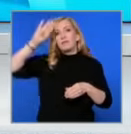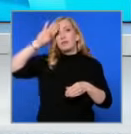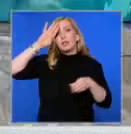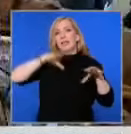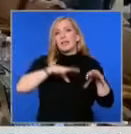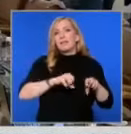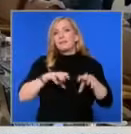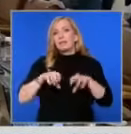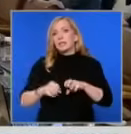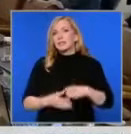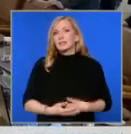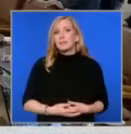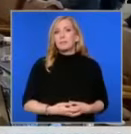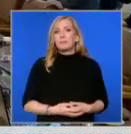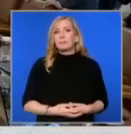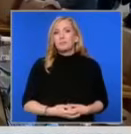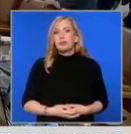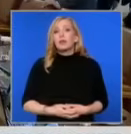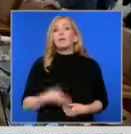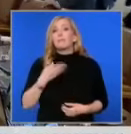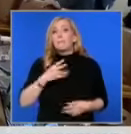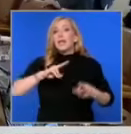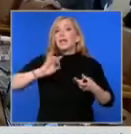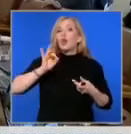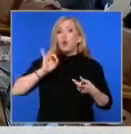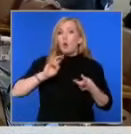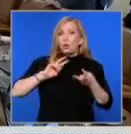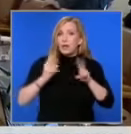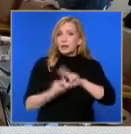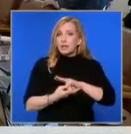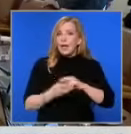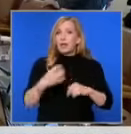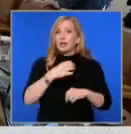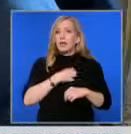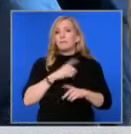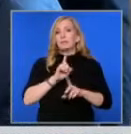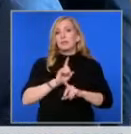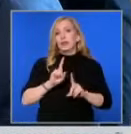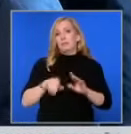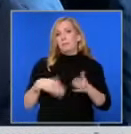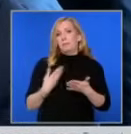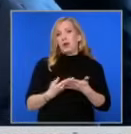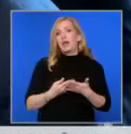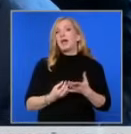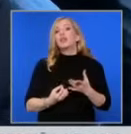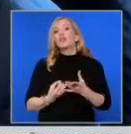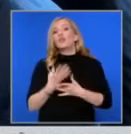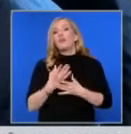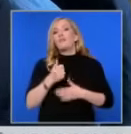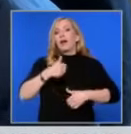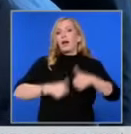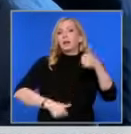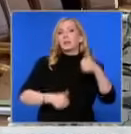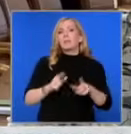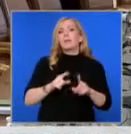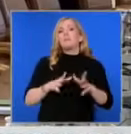власт. При ротацията ГЕРБ няма да предлагат други кандидати за премиерския пост, нито сериозни промени,